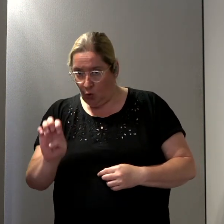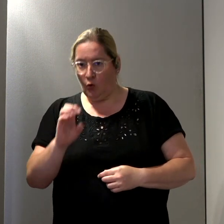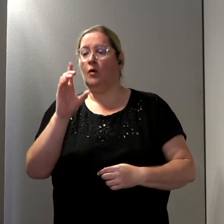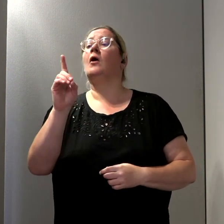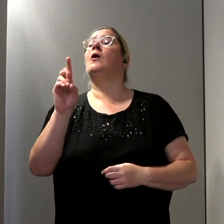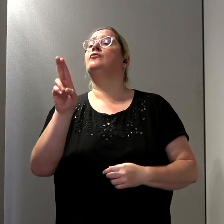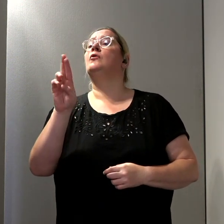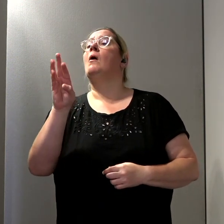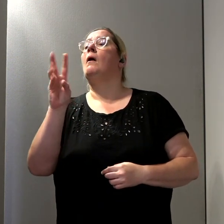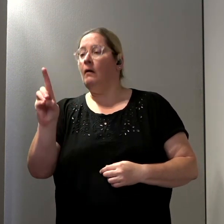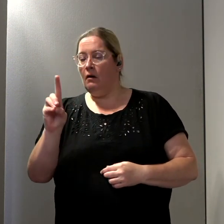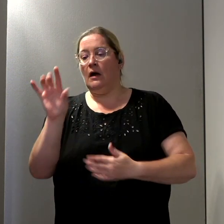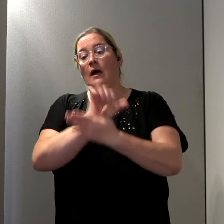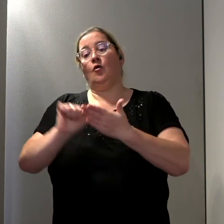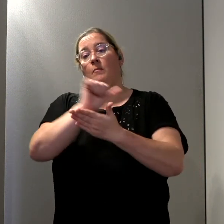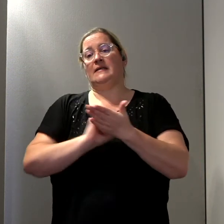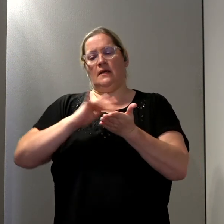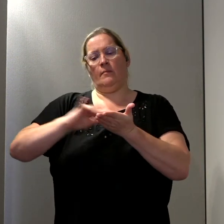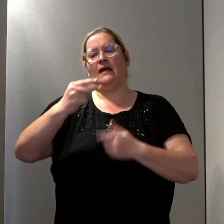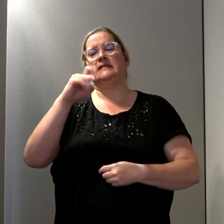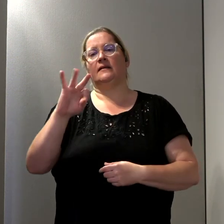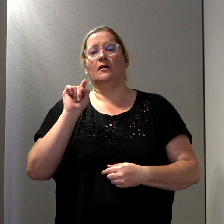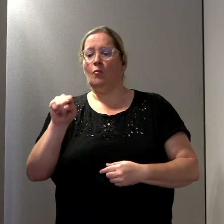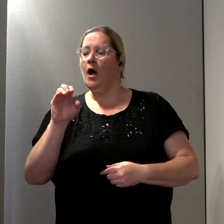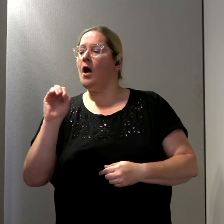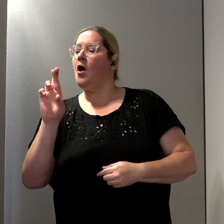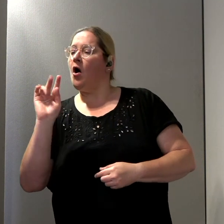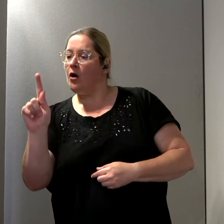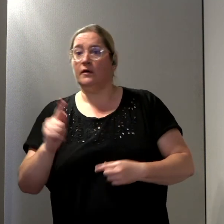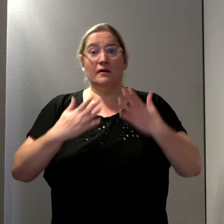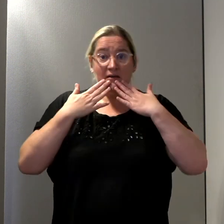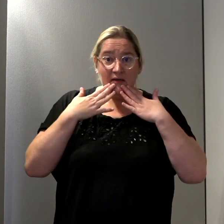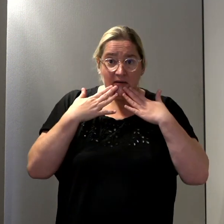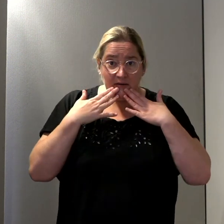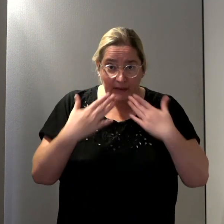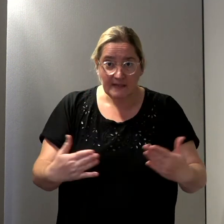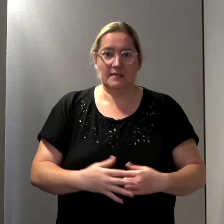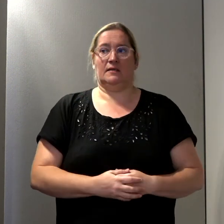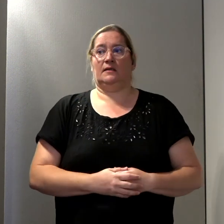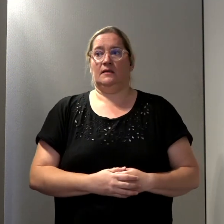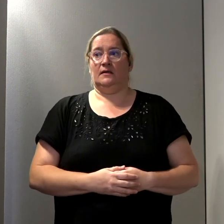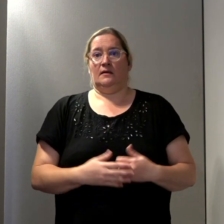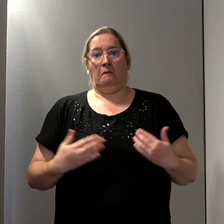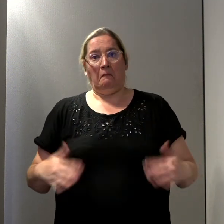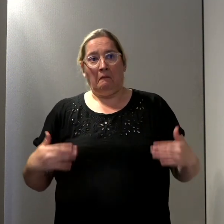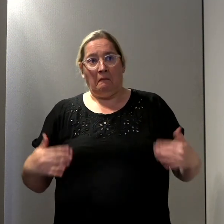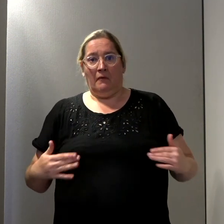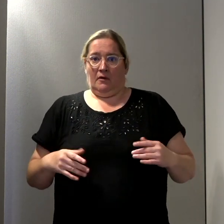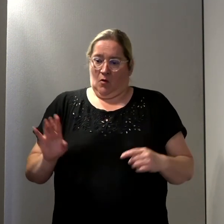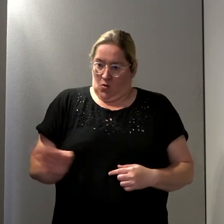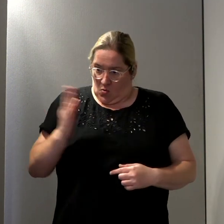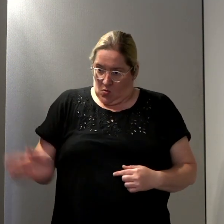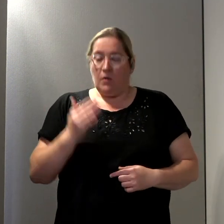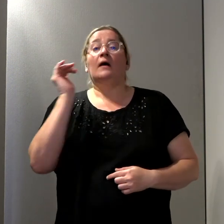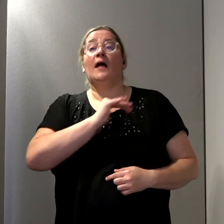katie.durand avec un d @brinet.org. Je vous remercie. Je suis passée